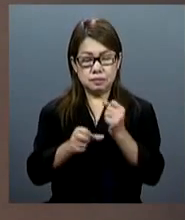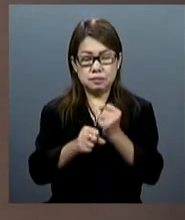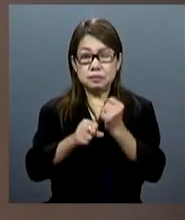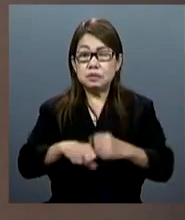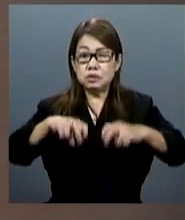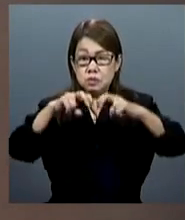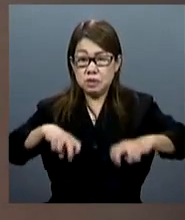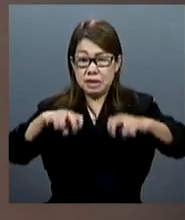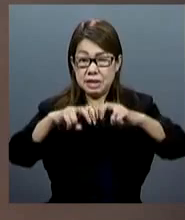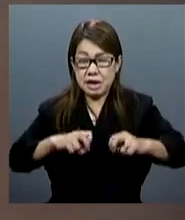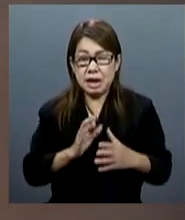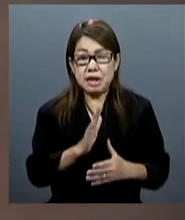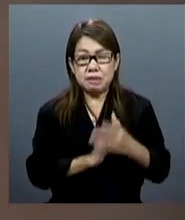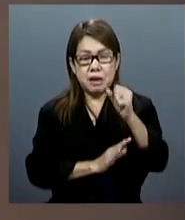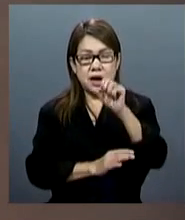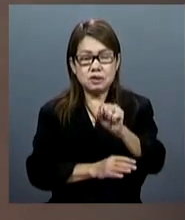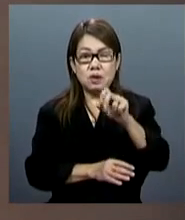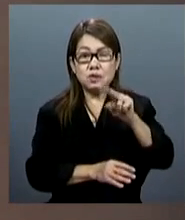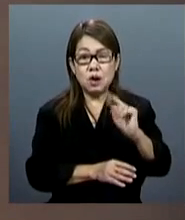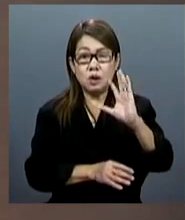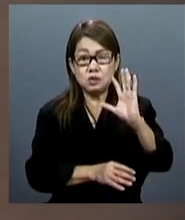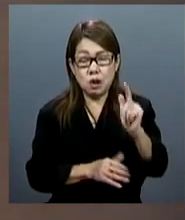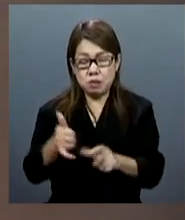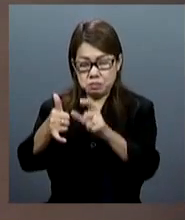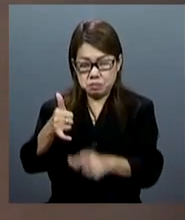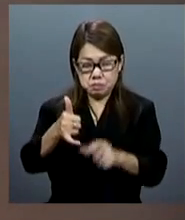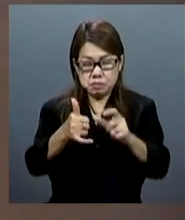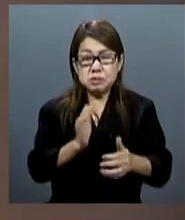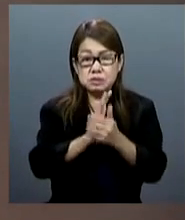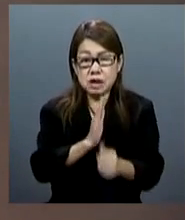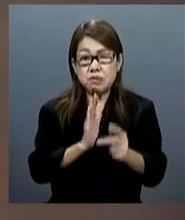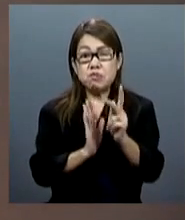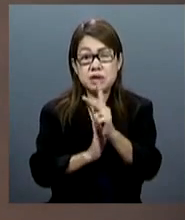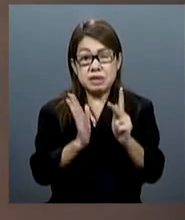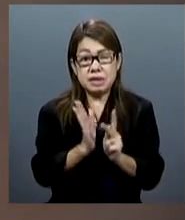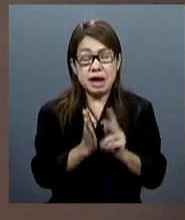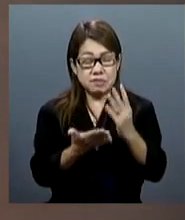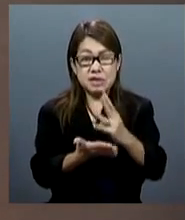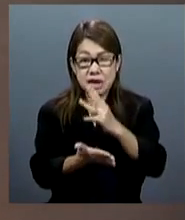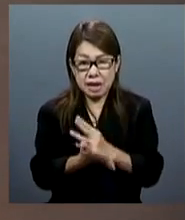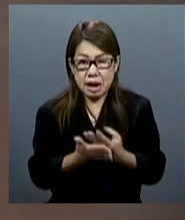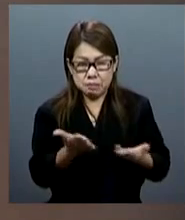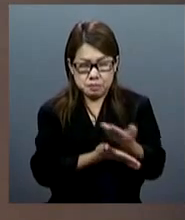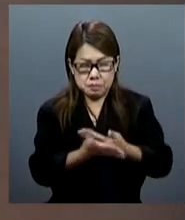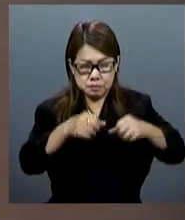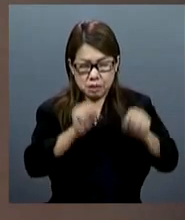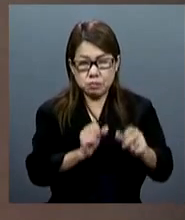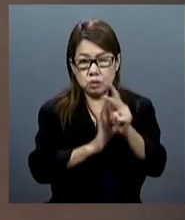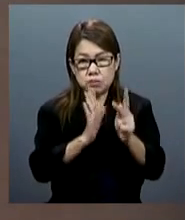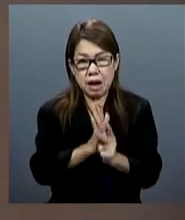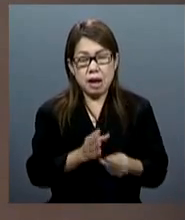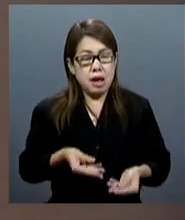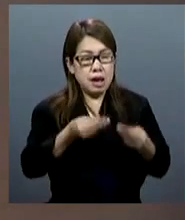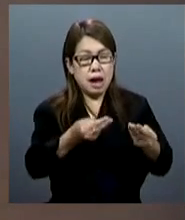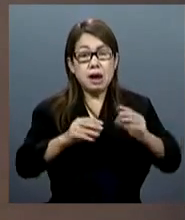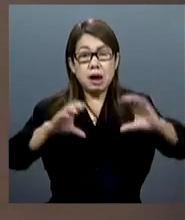ของสภานิติบัญญัติแห่งชาติและนักวิชาการด้านน้ำเร่งผลักดันร่างกฎหมายนะคะเพื่อให้คณะรัฐมนตรีเห็นชอบภายในปีนี้เพื่อให้เกิดการป